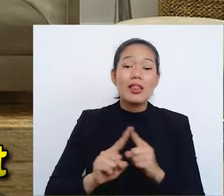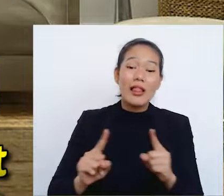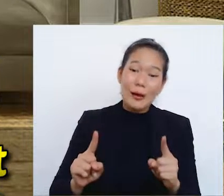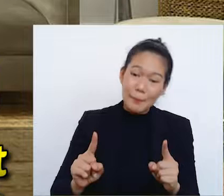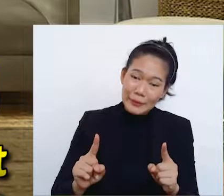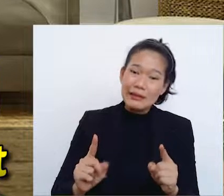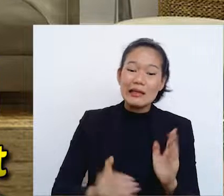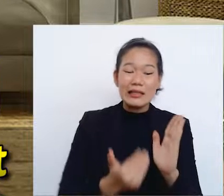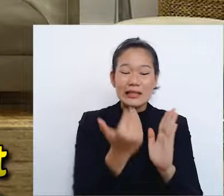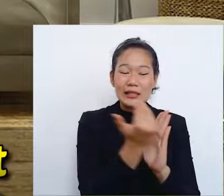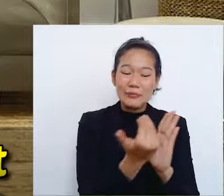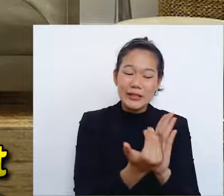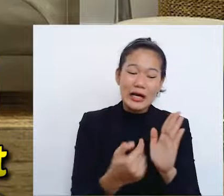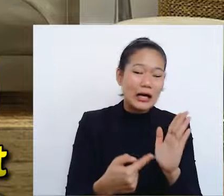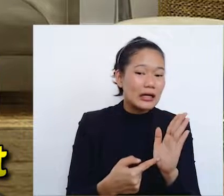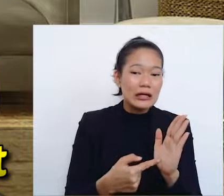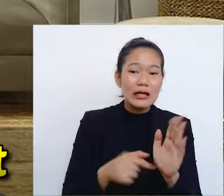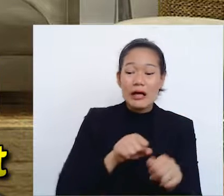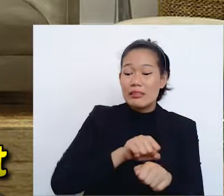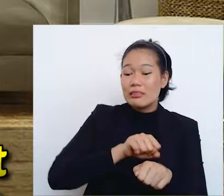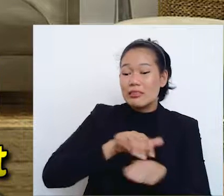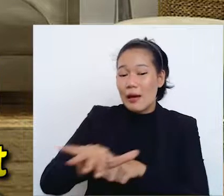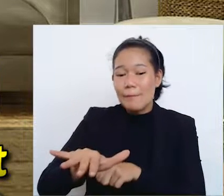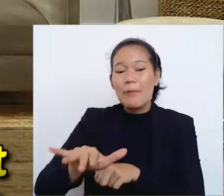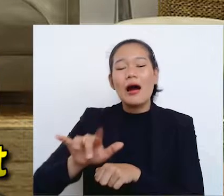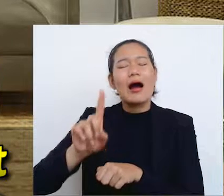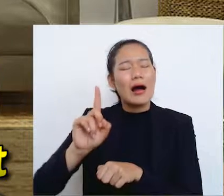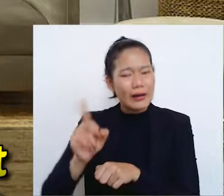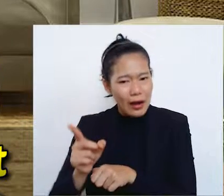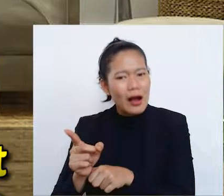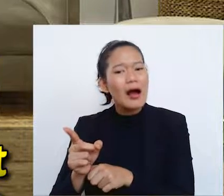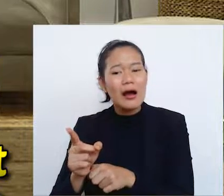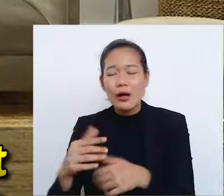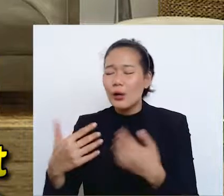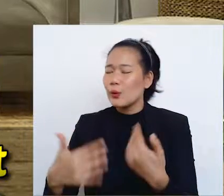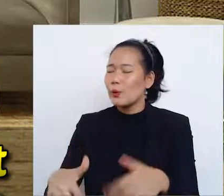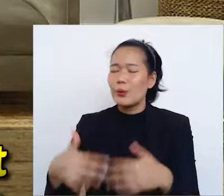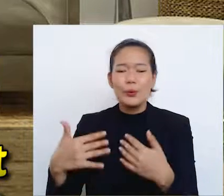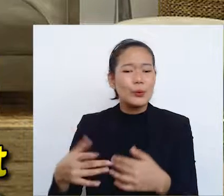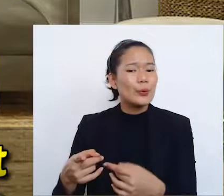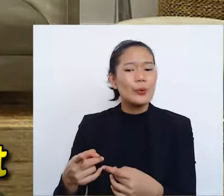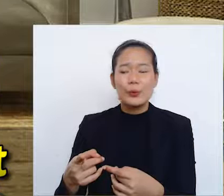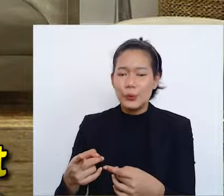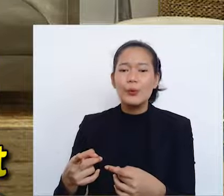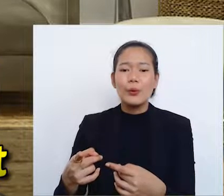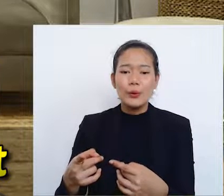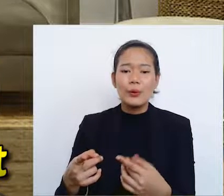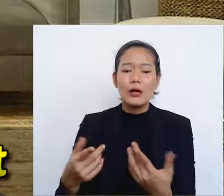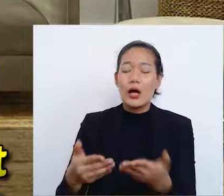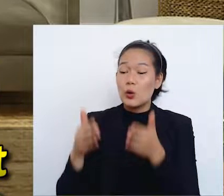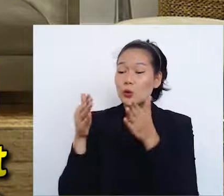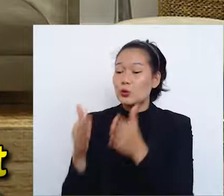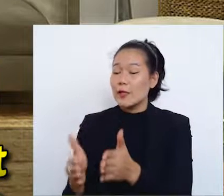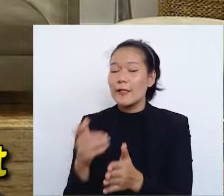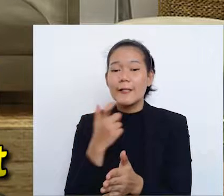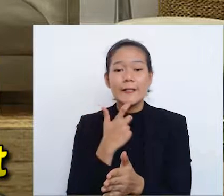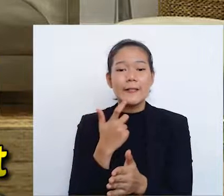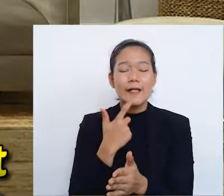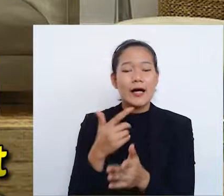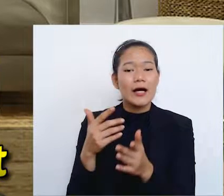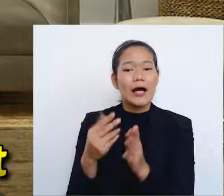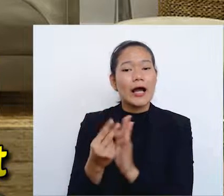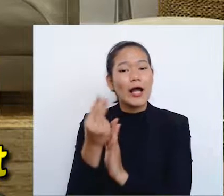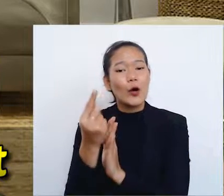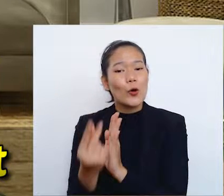tetapi kebijakan-kebijakan itu pun juga membawa dampak yang luar biasa, secara khusus di